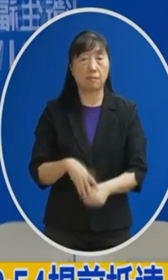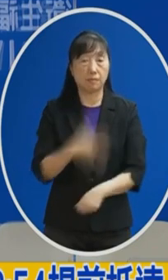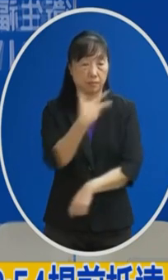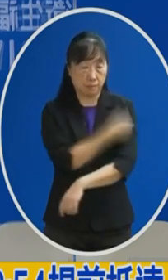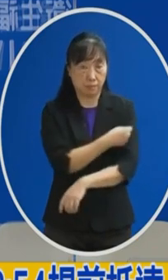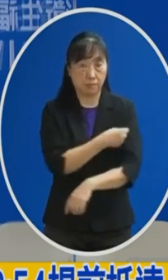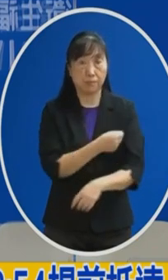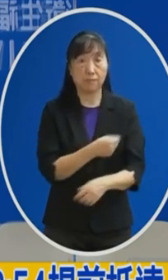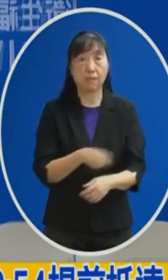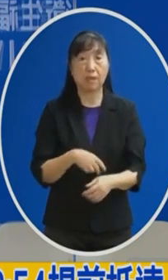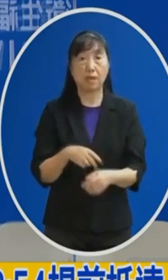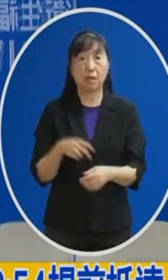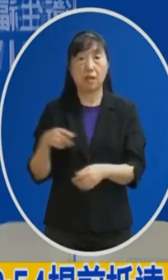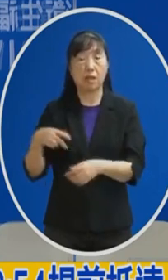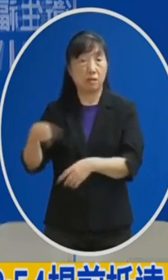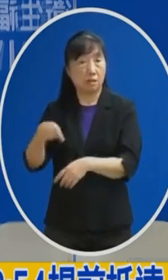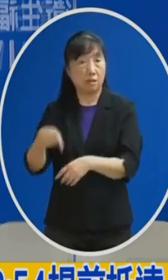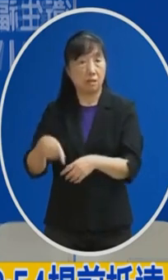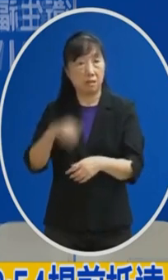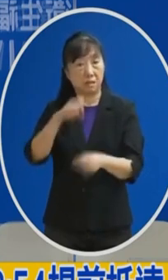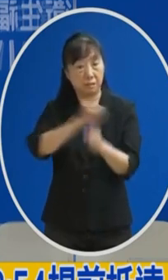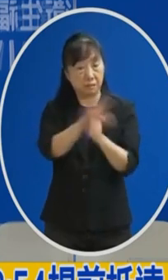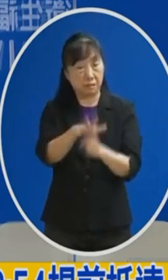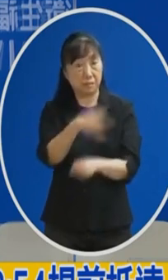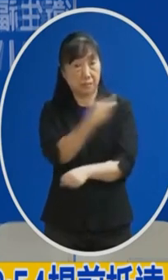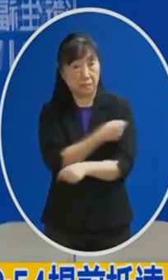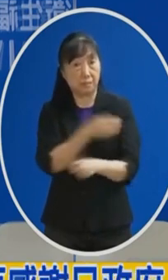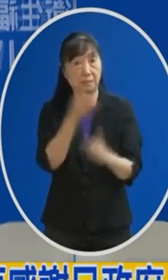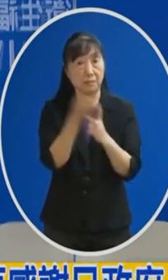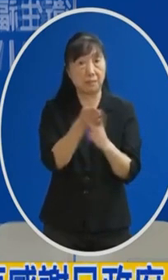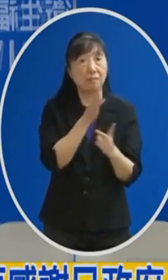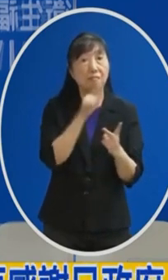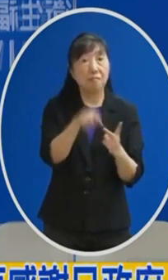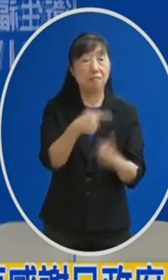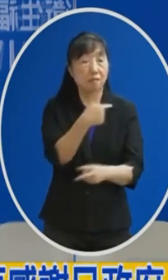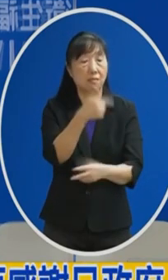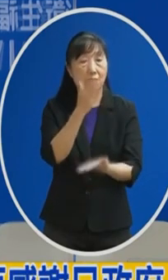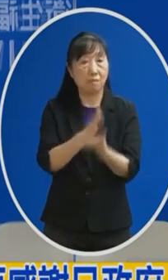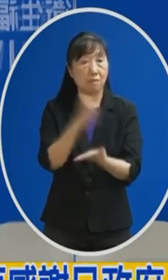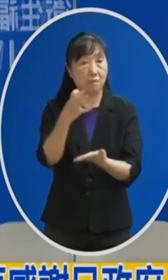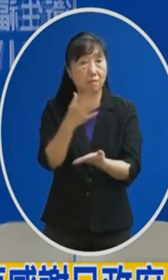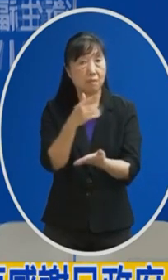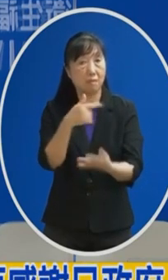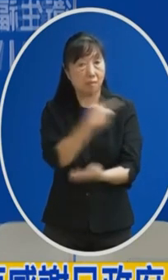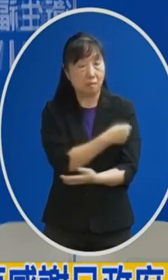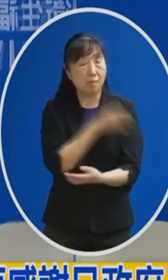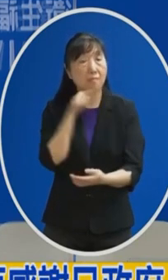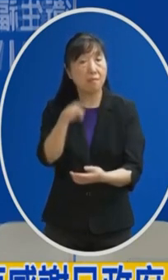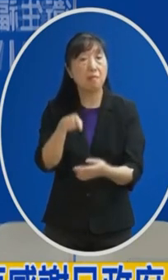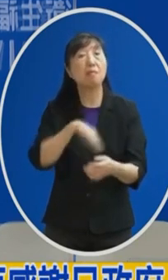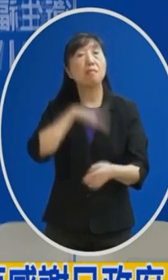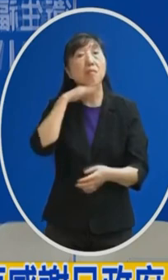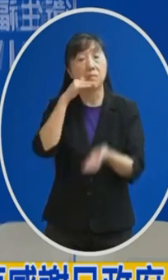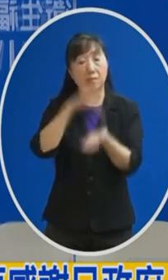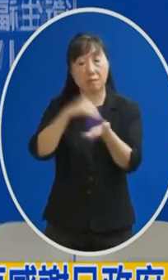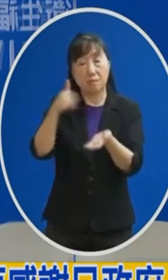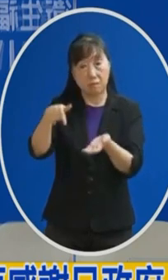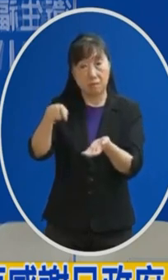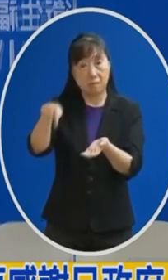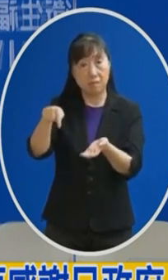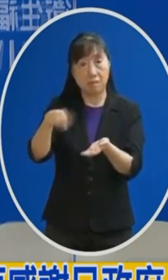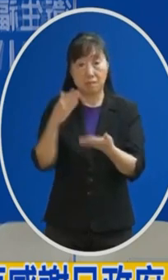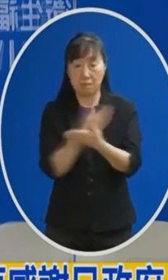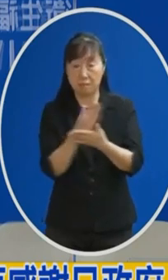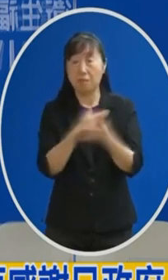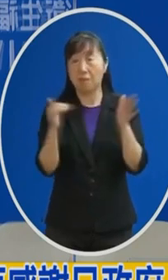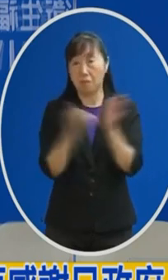止痛针，这涉及到医学方面的判断哦。那等到如果他有进来申请我们的救济的时候，那这个案